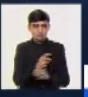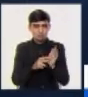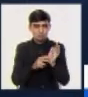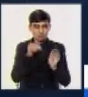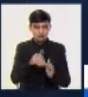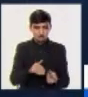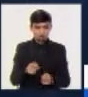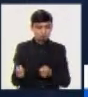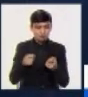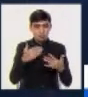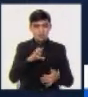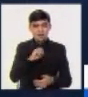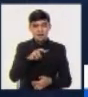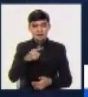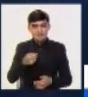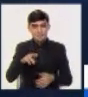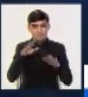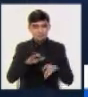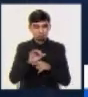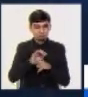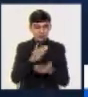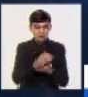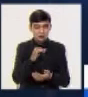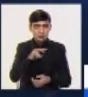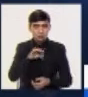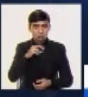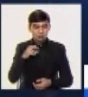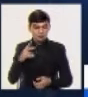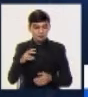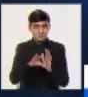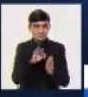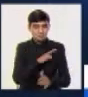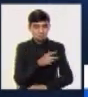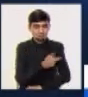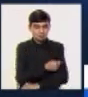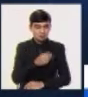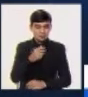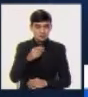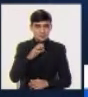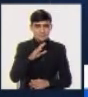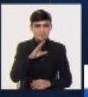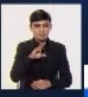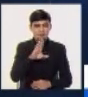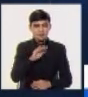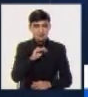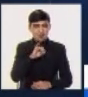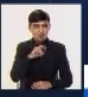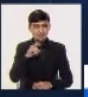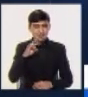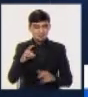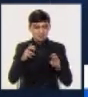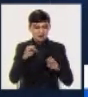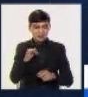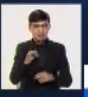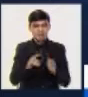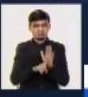уже привезли из Бельгии, где ее выпускают. Напомню, Лондон сделал выбор в пользу вакцины Pfizer. Англия – первая страна на Западе,